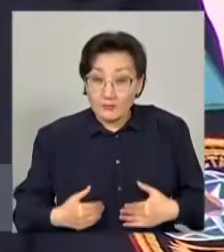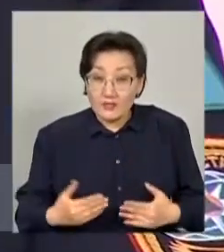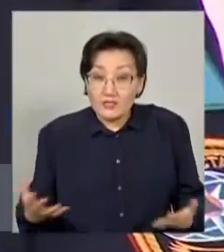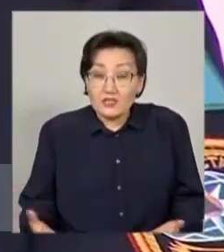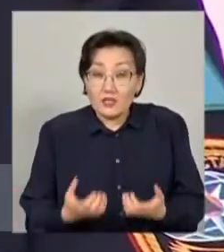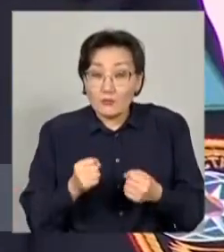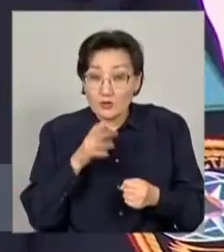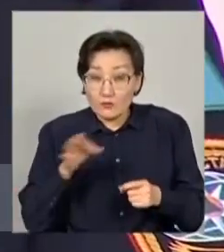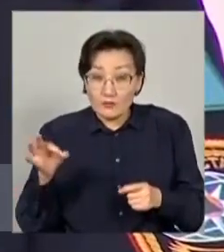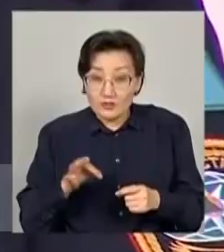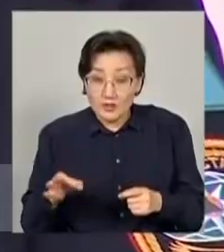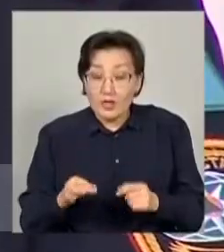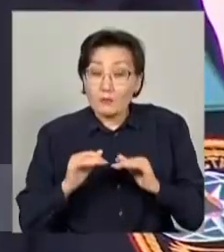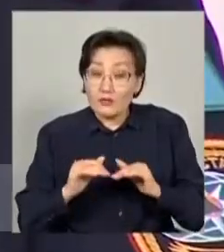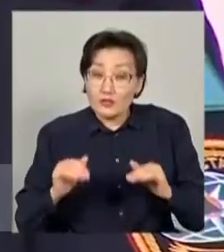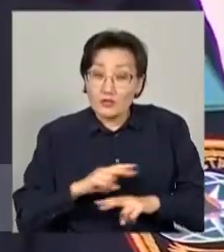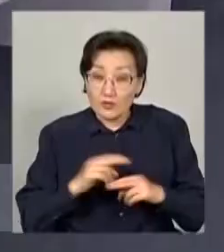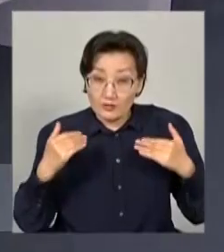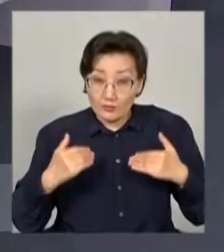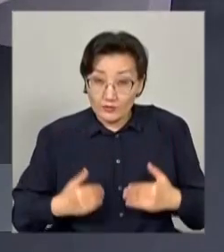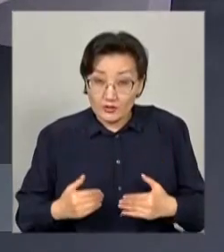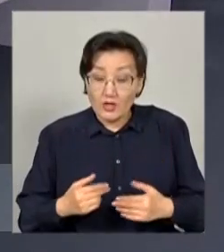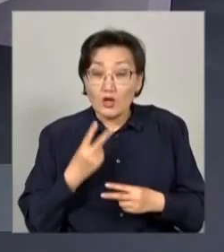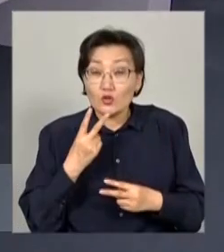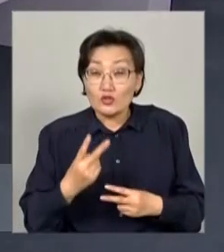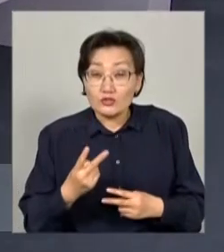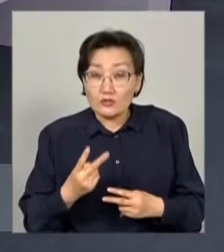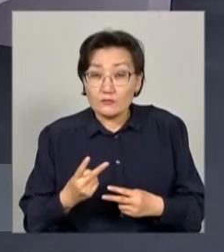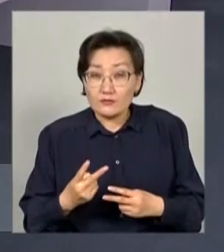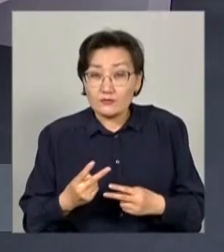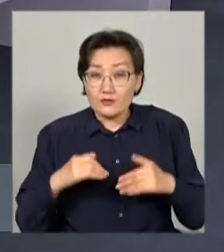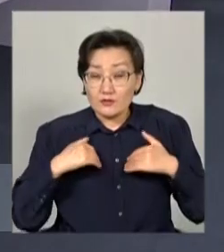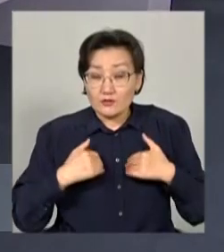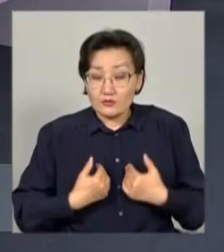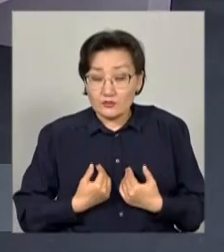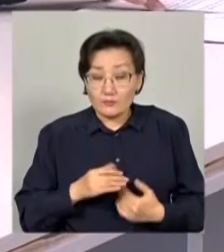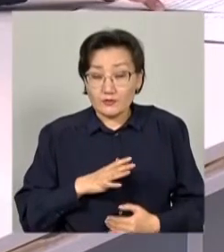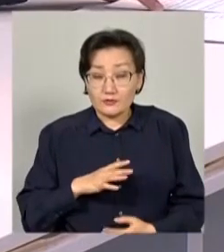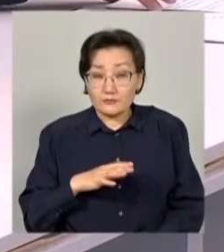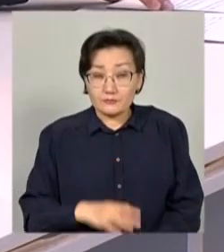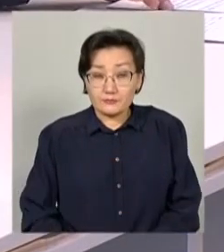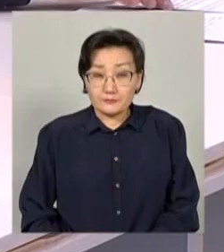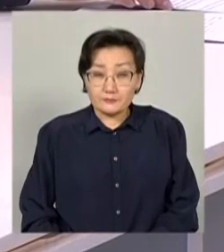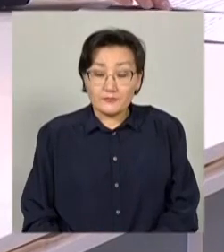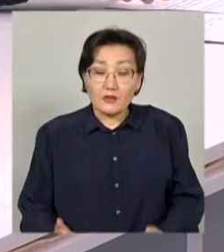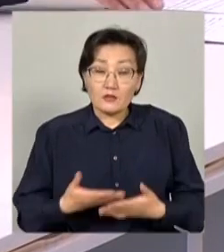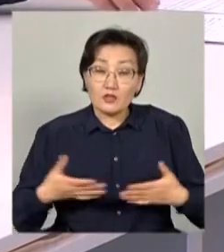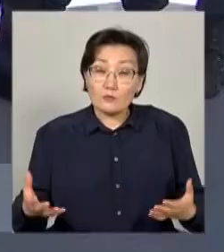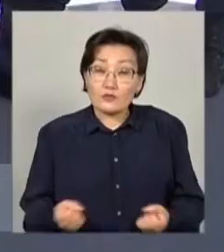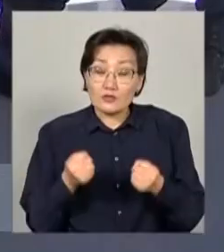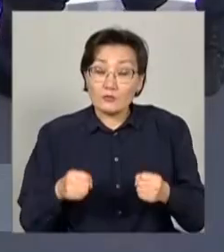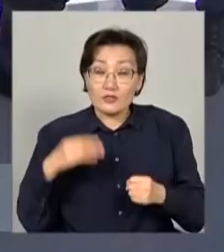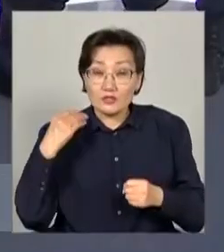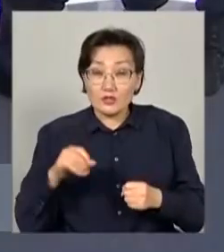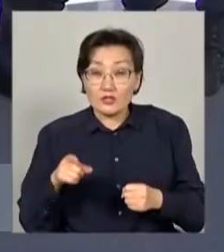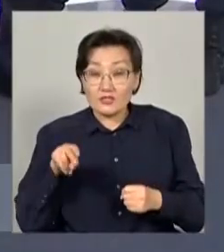мамандар. Әсіресе кішкентай балалардың өлі табылғанын көргенде үн жорғалары қатты түсіп кетіпті. Біздің құтқарушылар